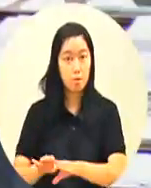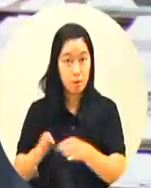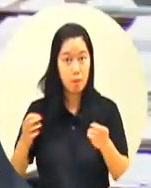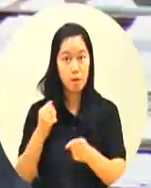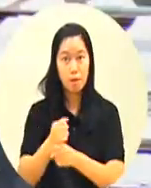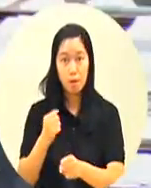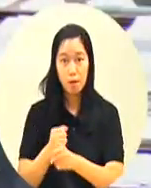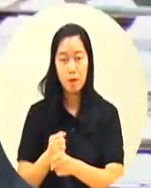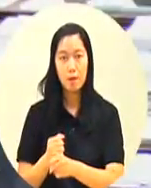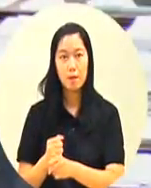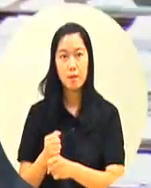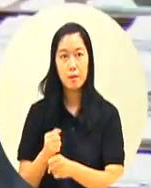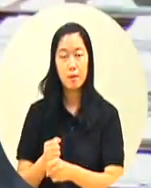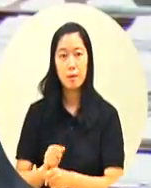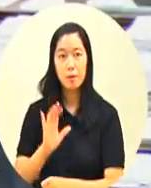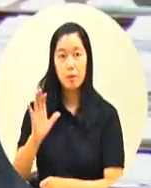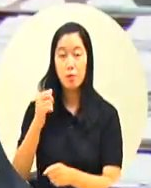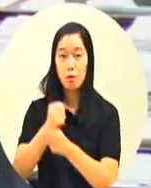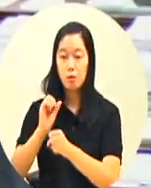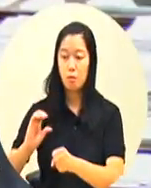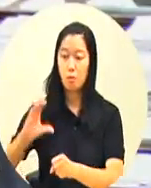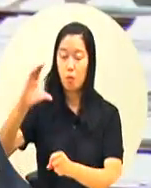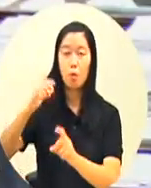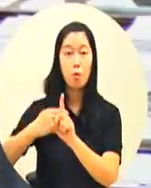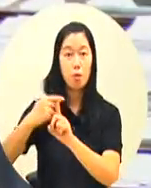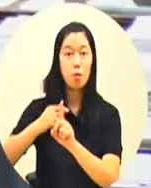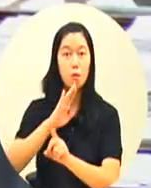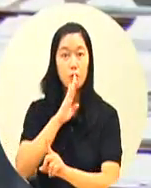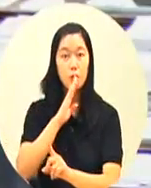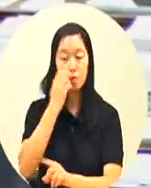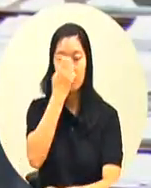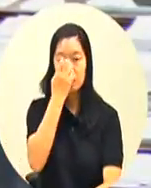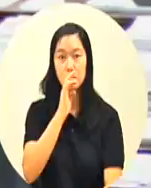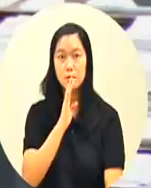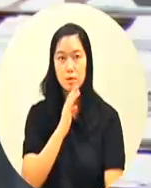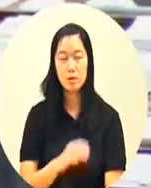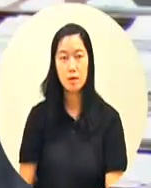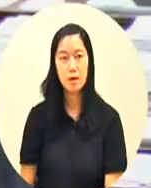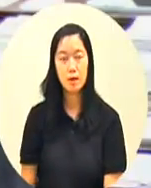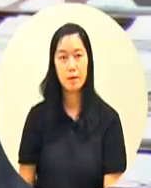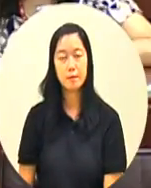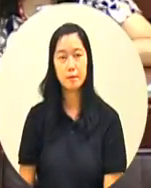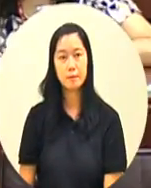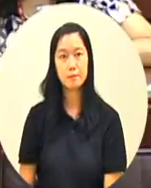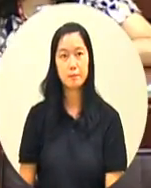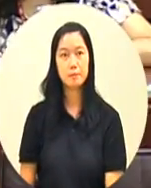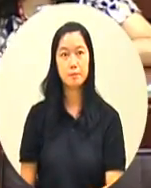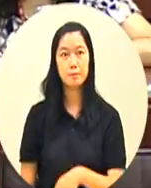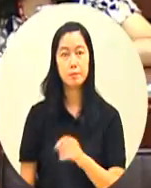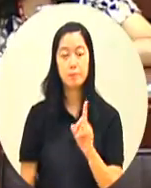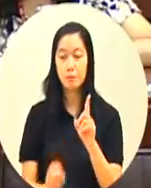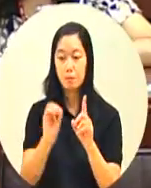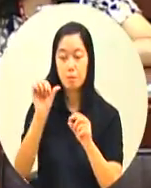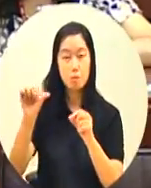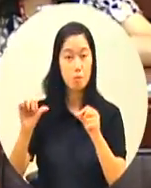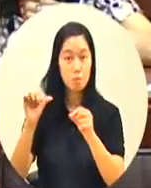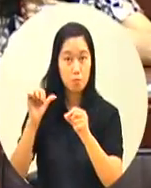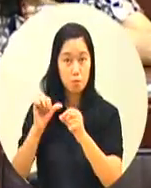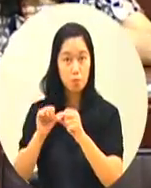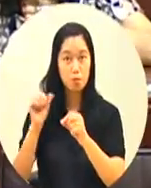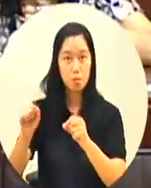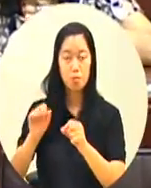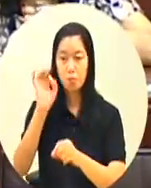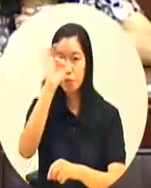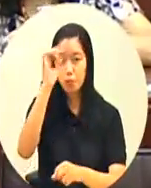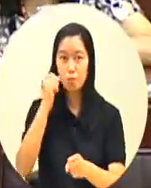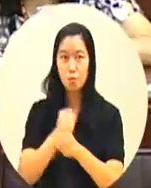这样的这个有关厚度的检查吗？还是 今年度啊、不是，这是、我们说105年度，他们现在都在找适